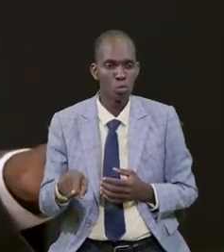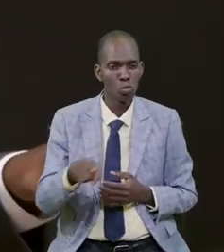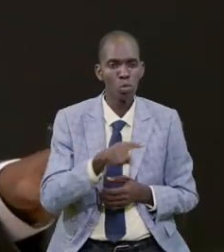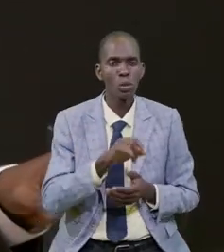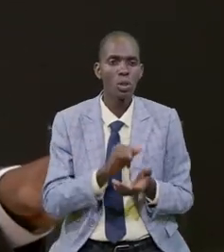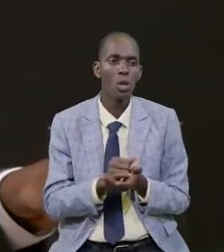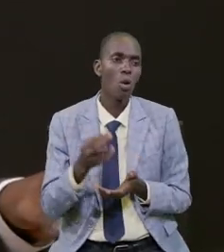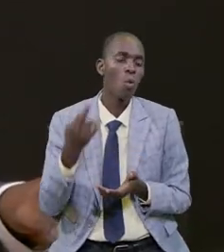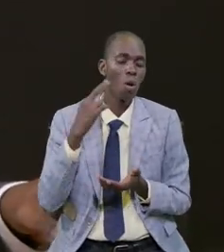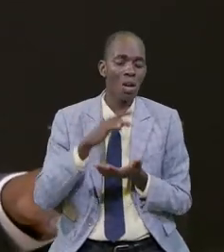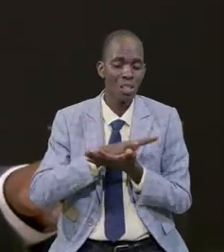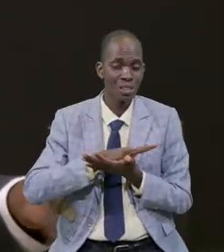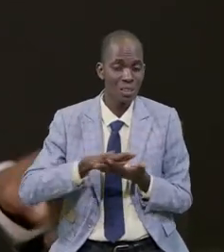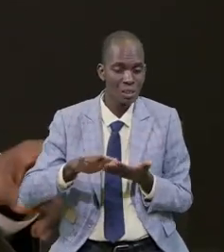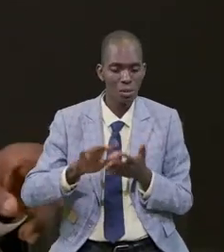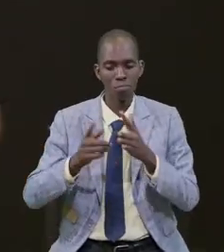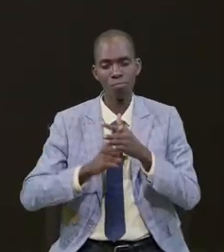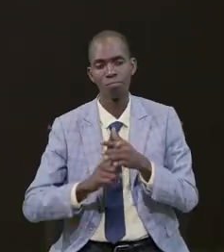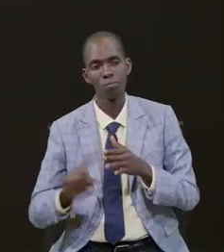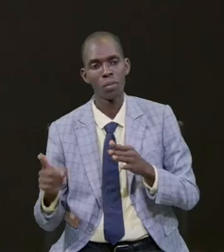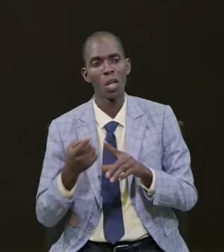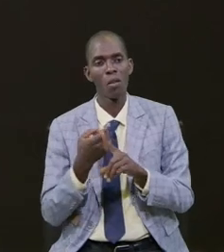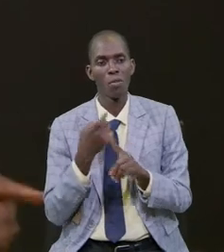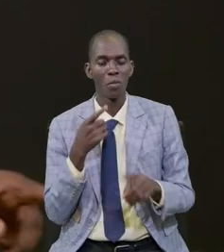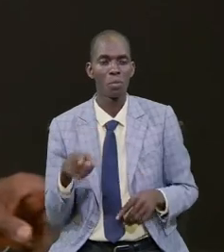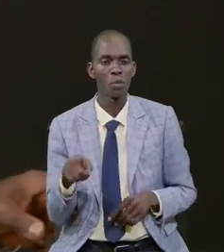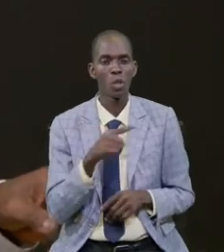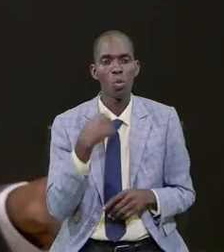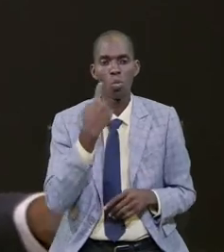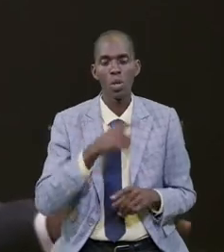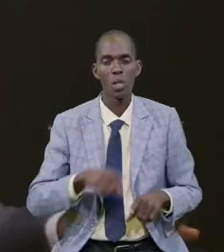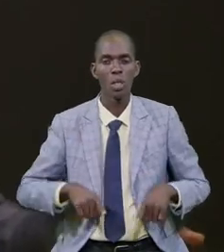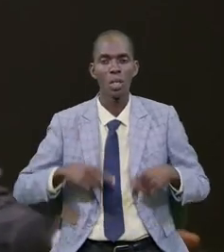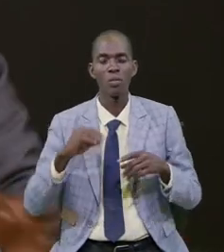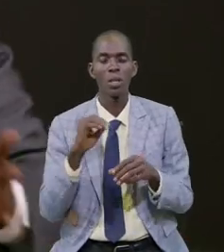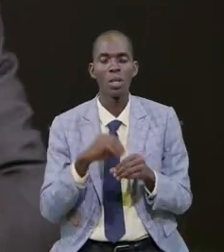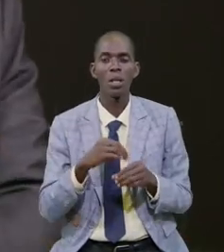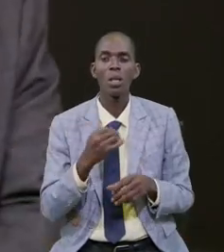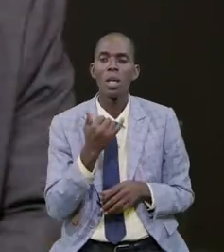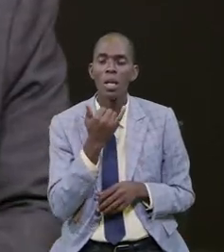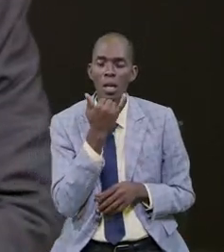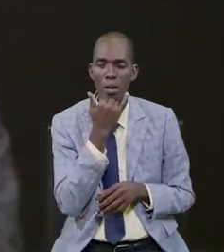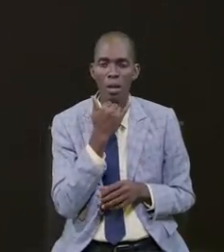d'échapper aux hommes qui vivent dans